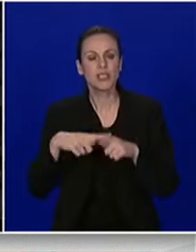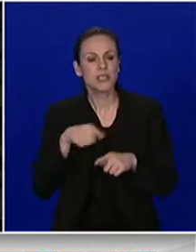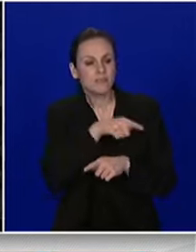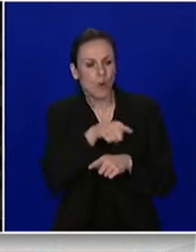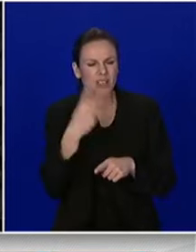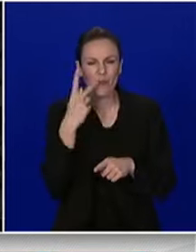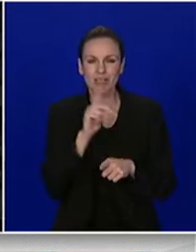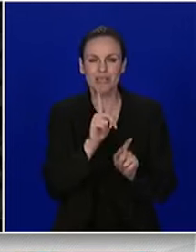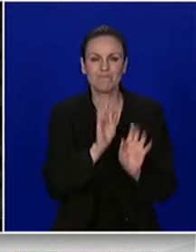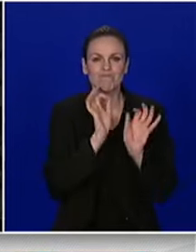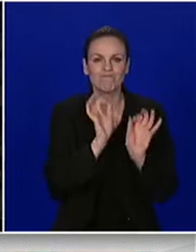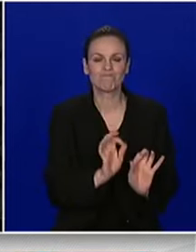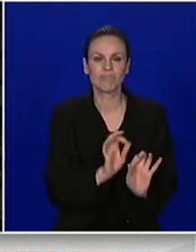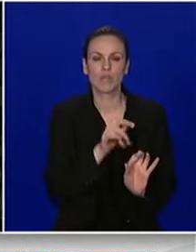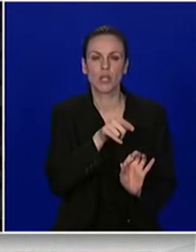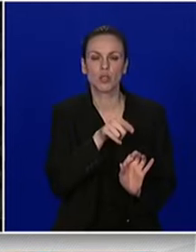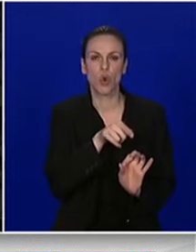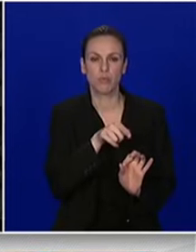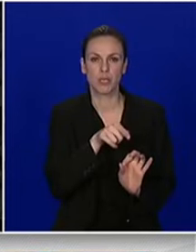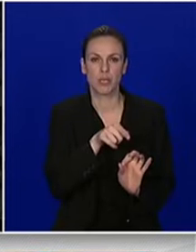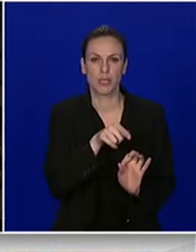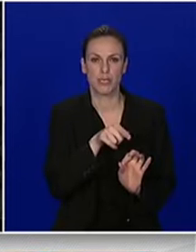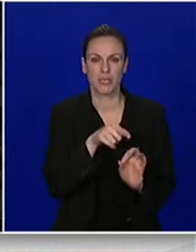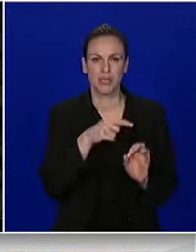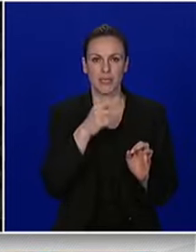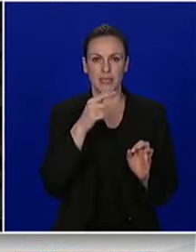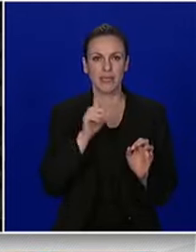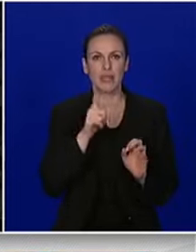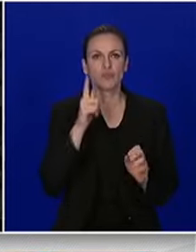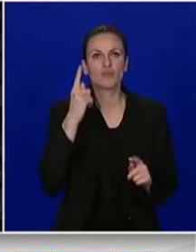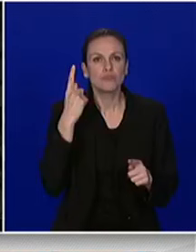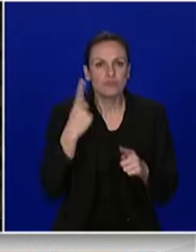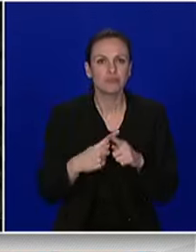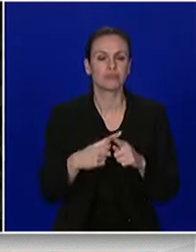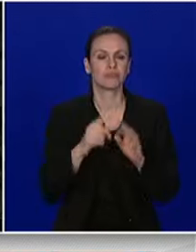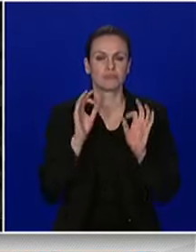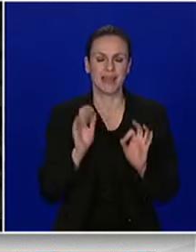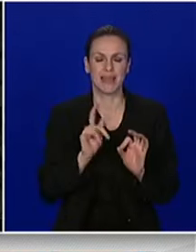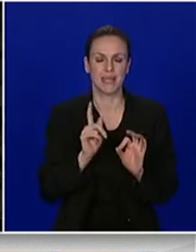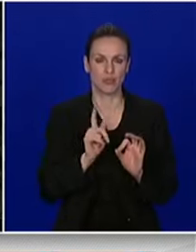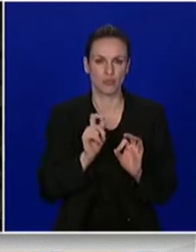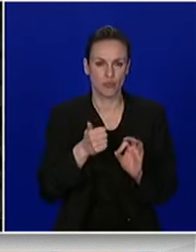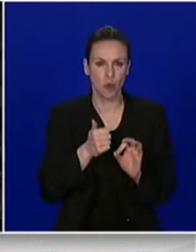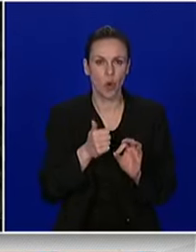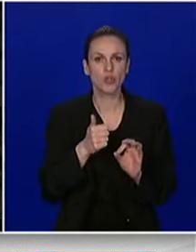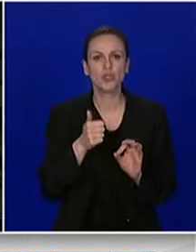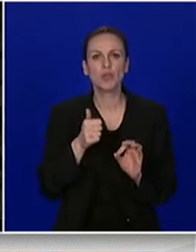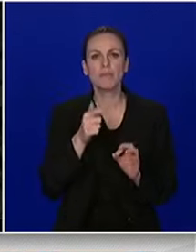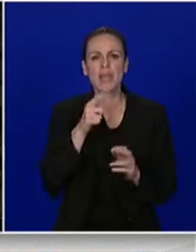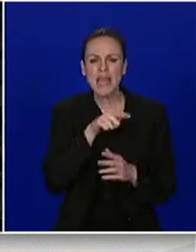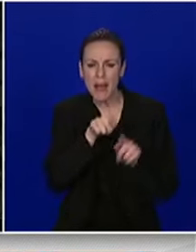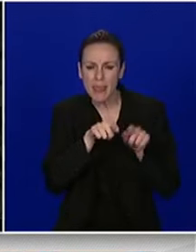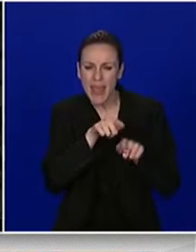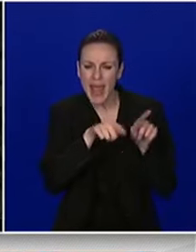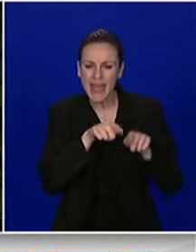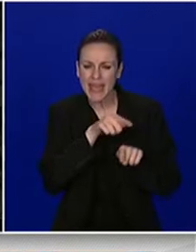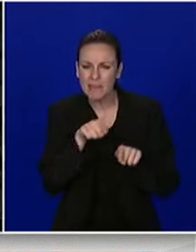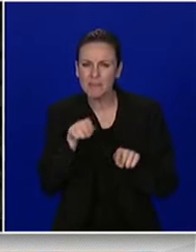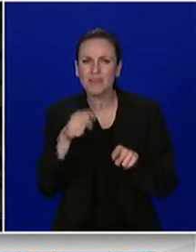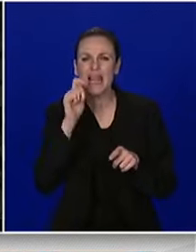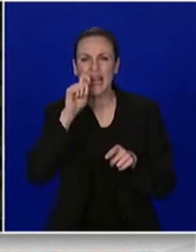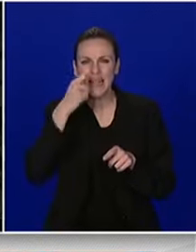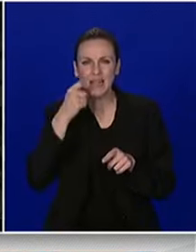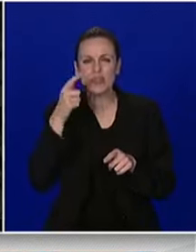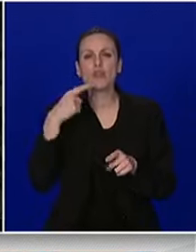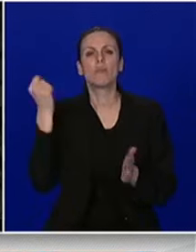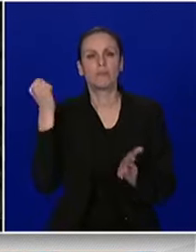pokazali za sada još uvijek dovoljno dobrima. Jedan od testova koje je